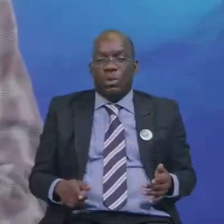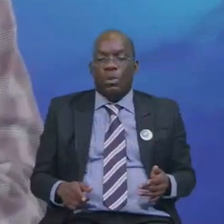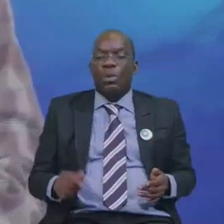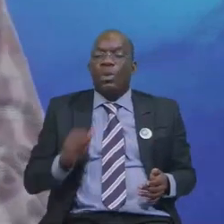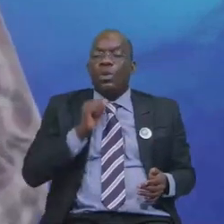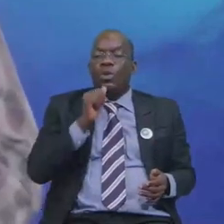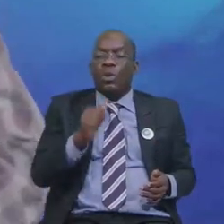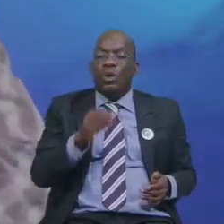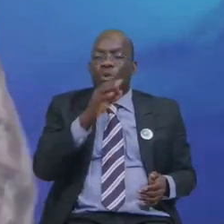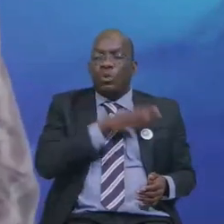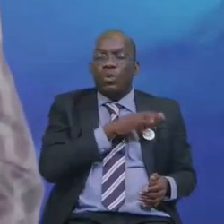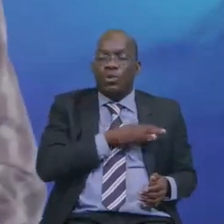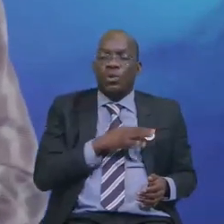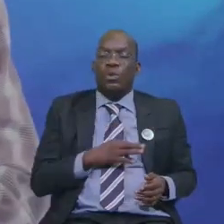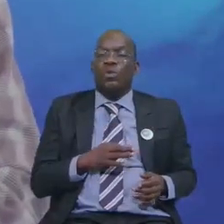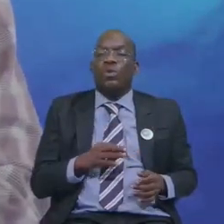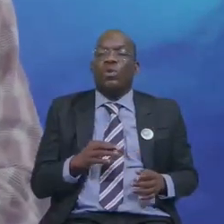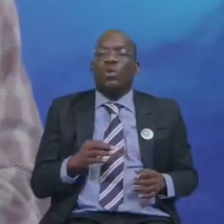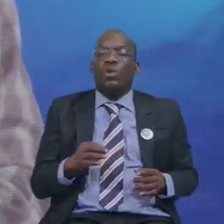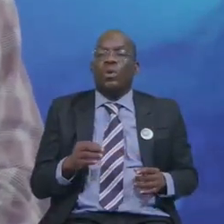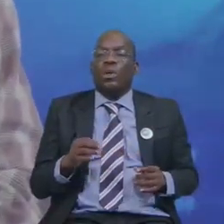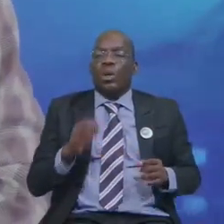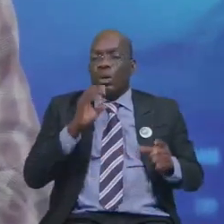les propos impropre complètement